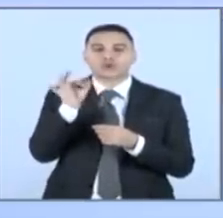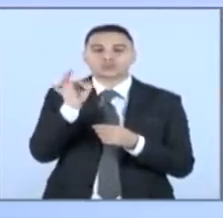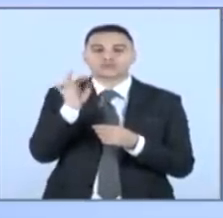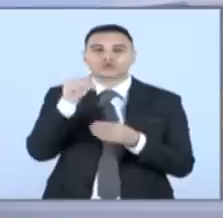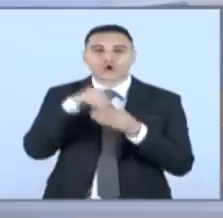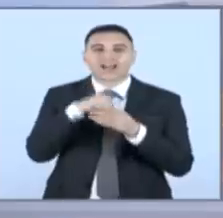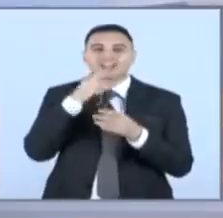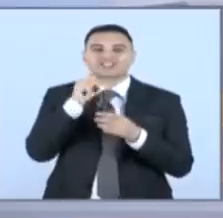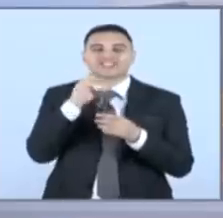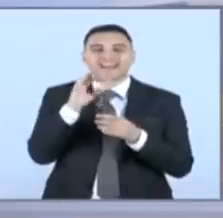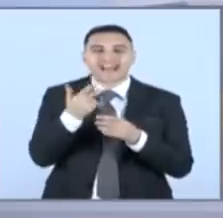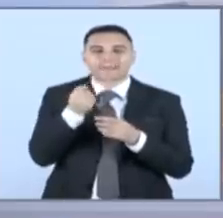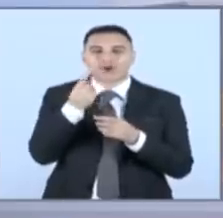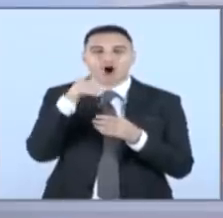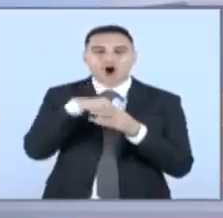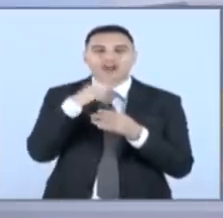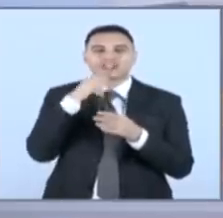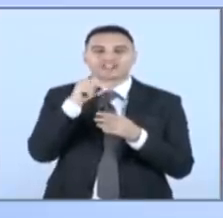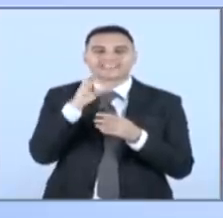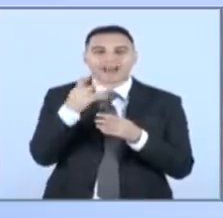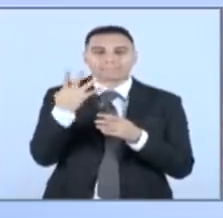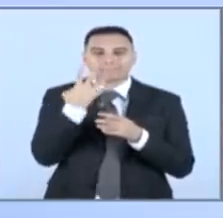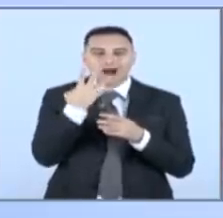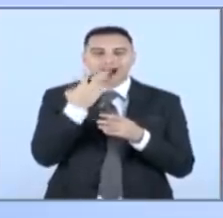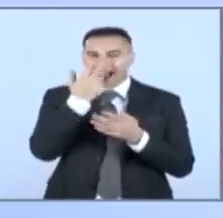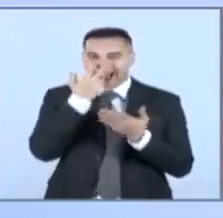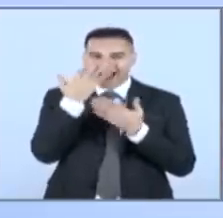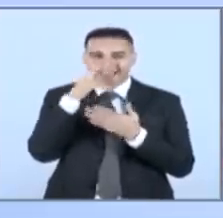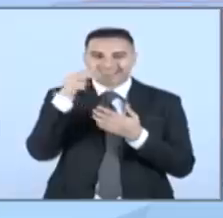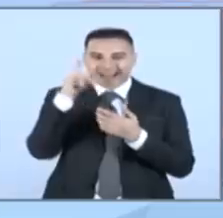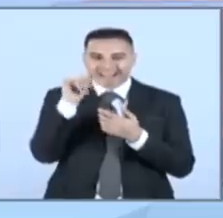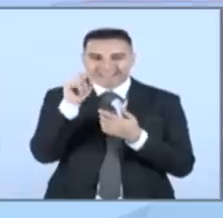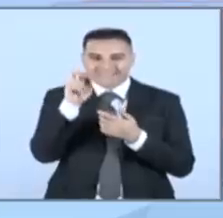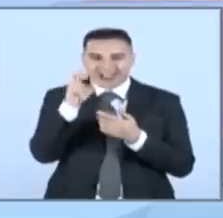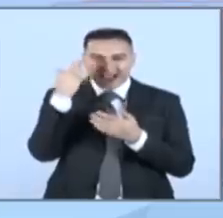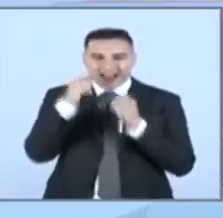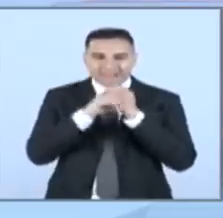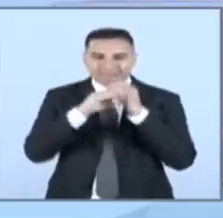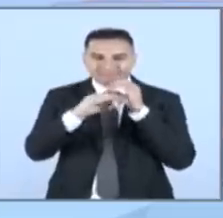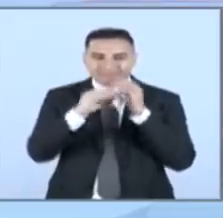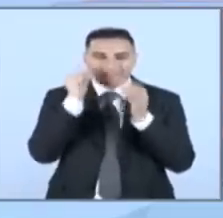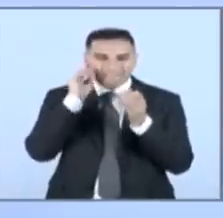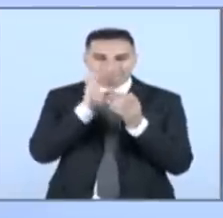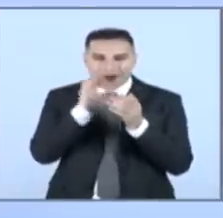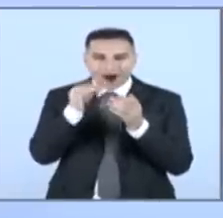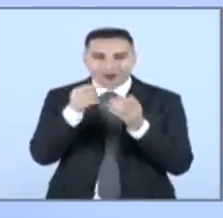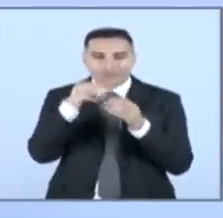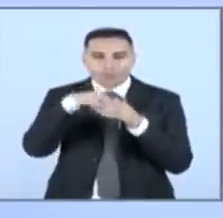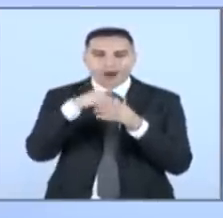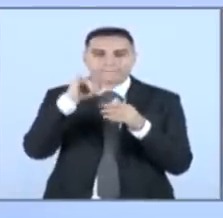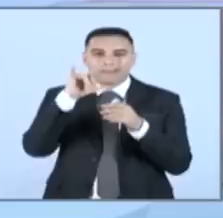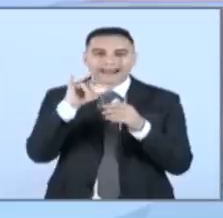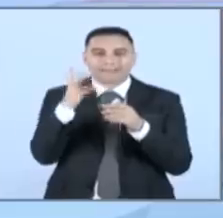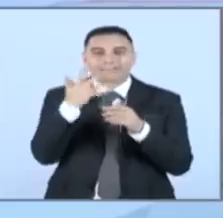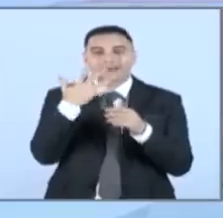الأتوبيس في مصر كانت تعريفة 5 مليم. تعريفة 5 مليم. النتيجة في نهاية